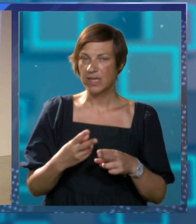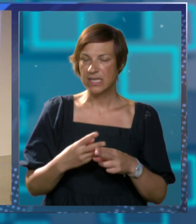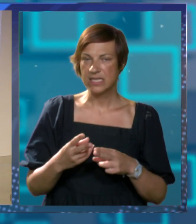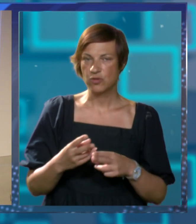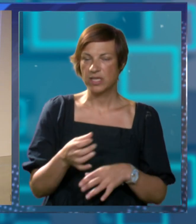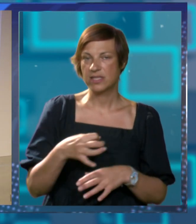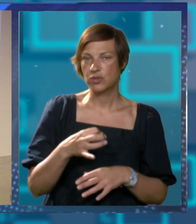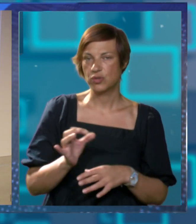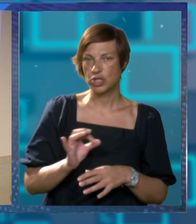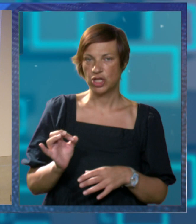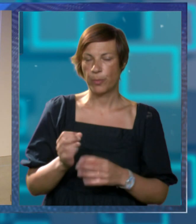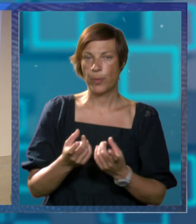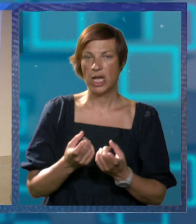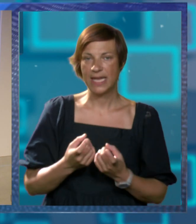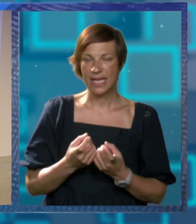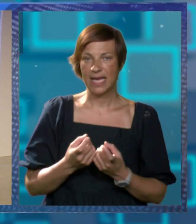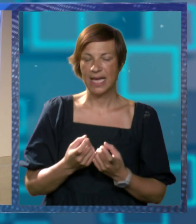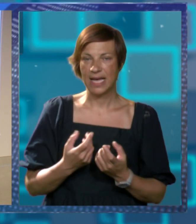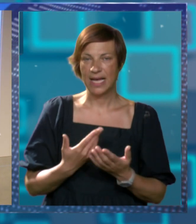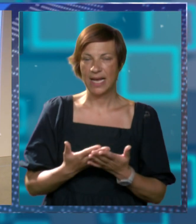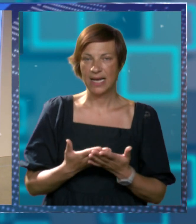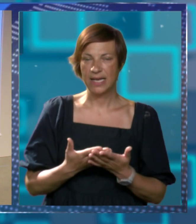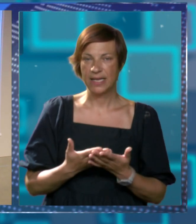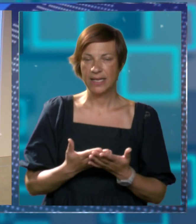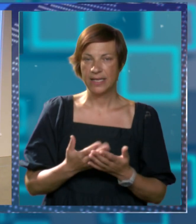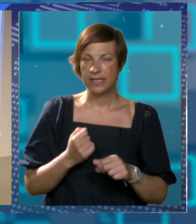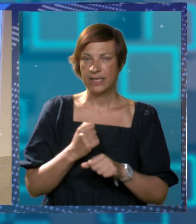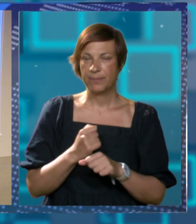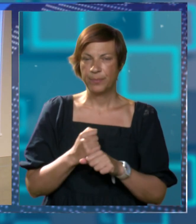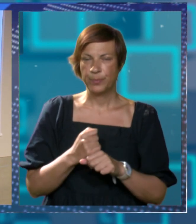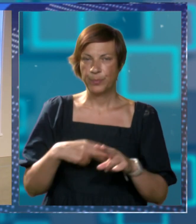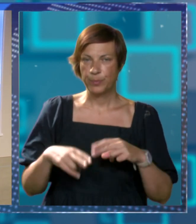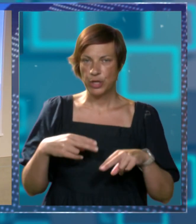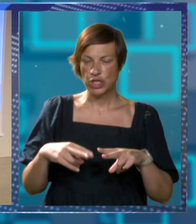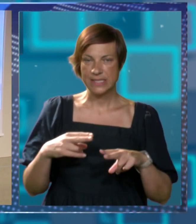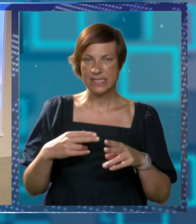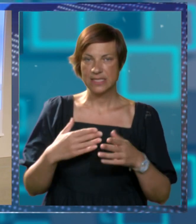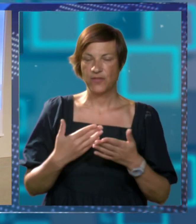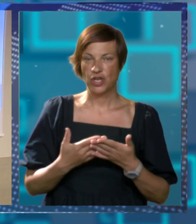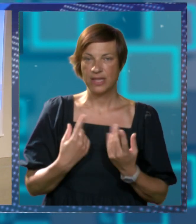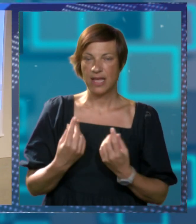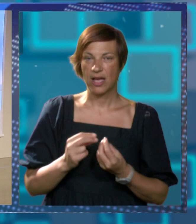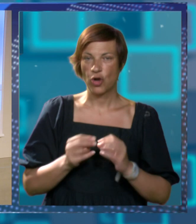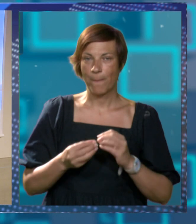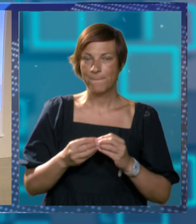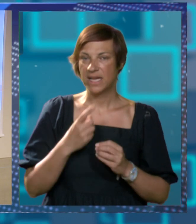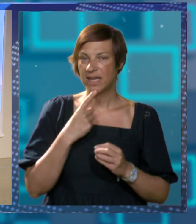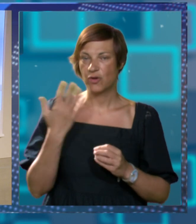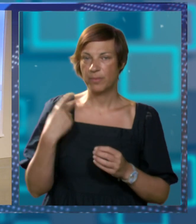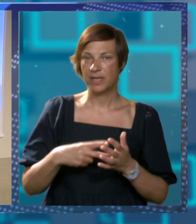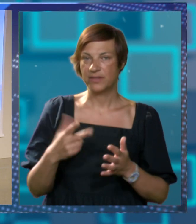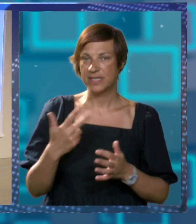jesu općenito bolji, ali Radiž je jedna od onih kompanija proizvodnih, ja bih rekao, koja je bila